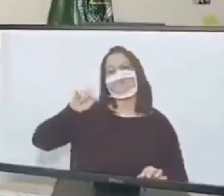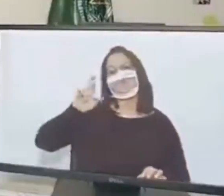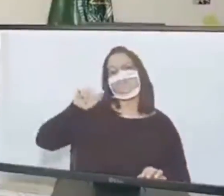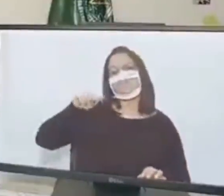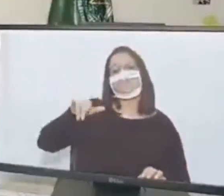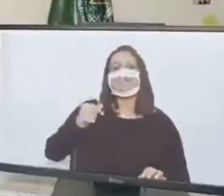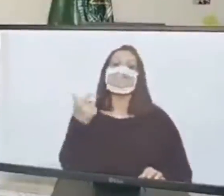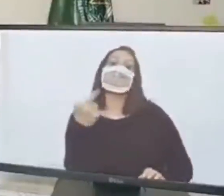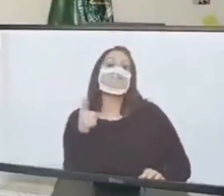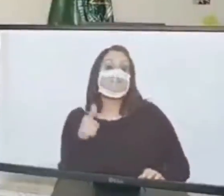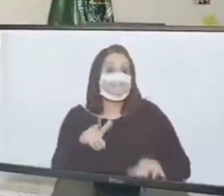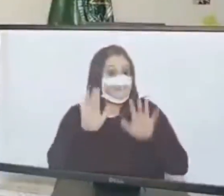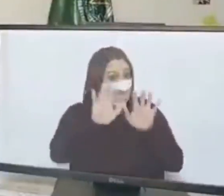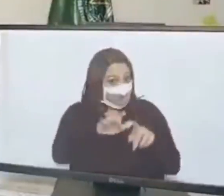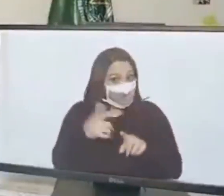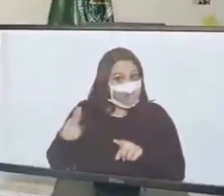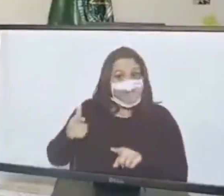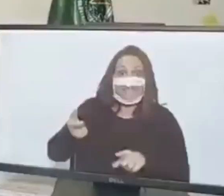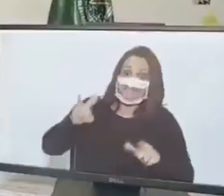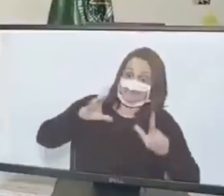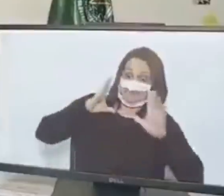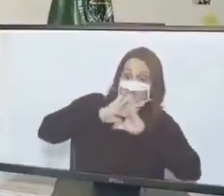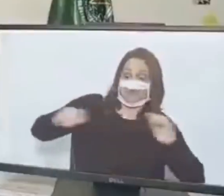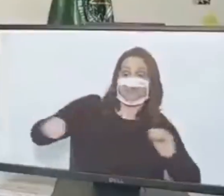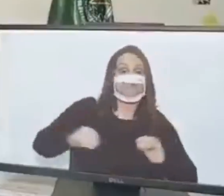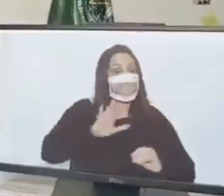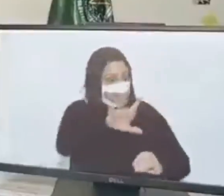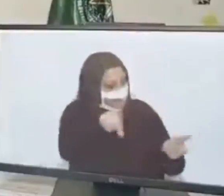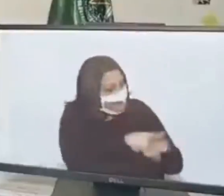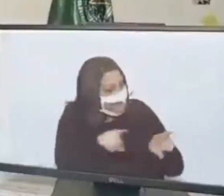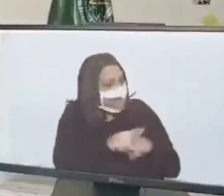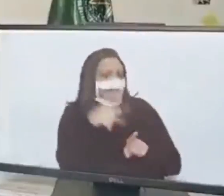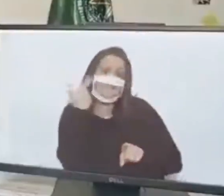Mas também não tem comprovação científica